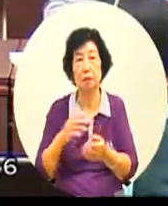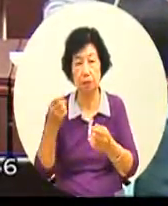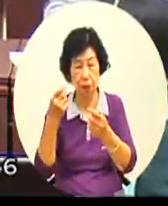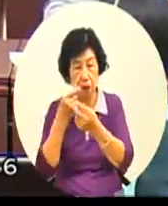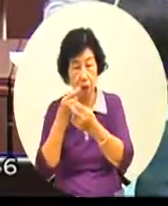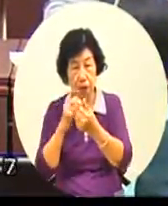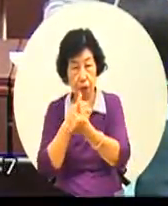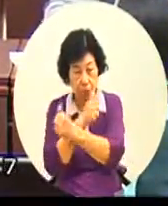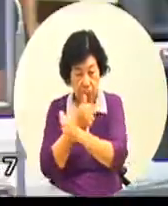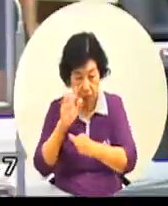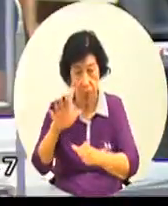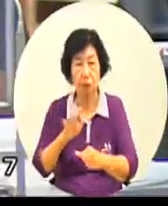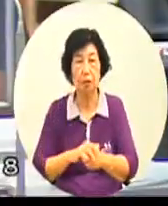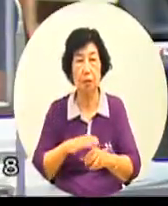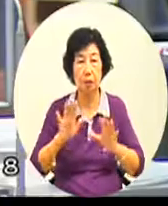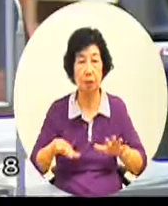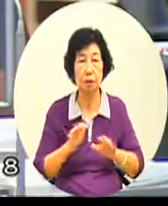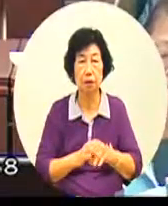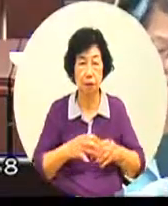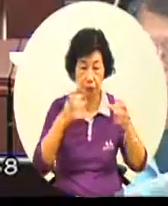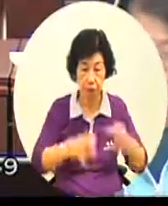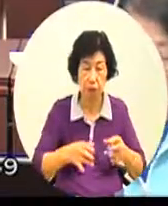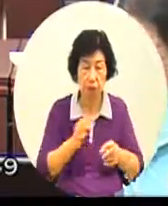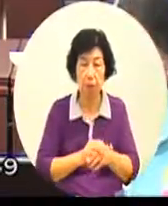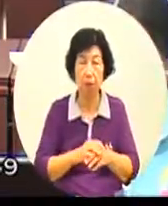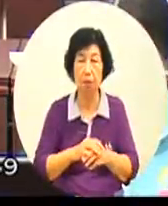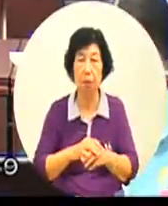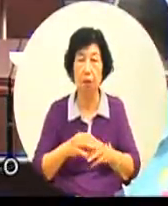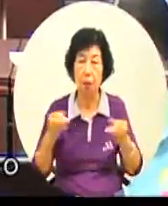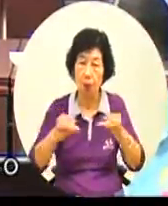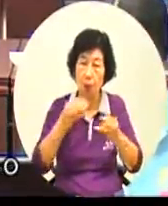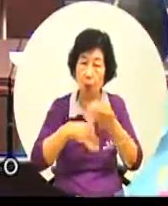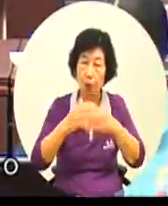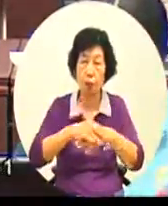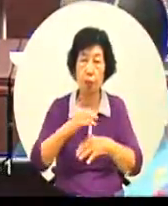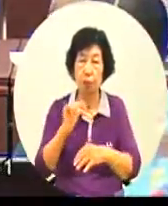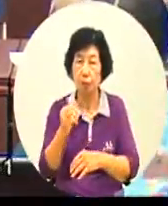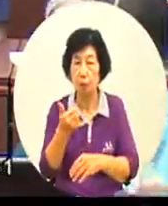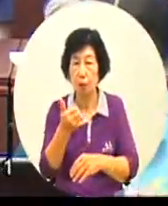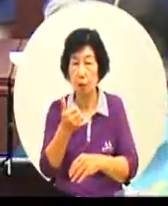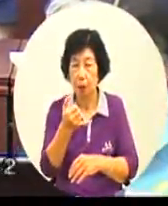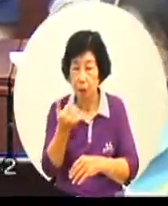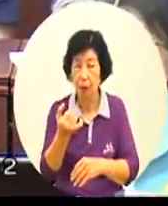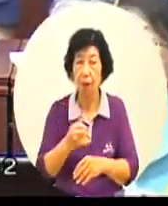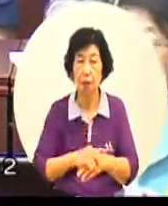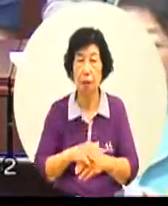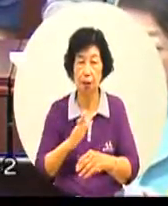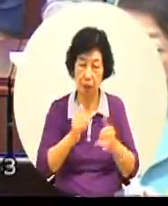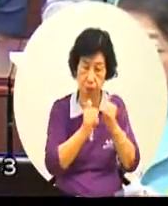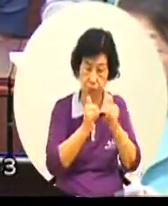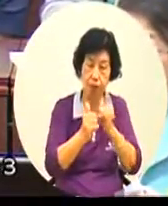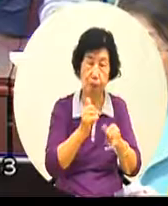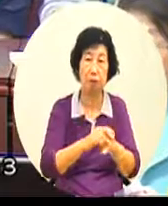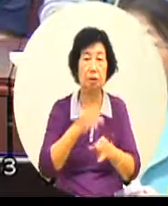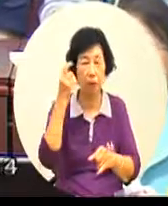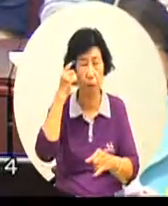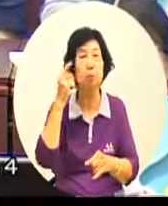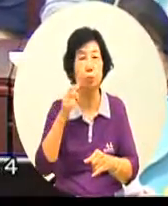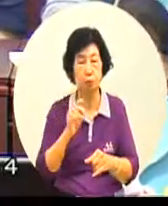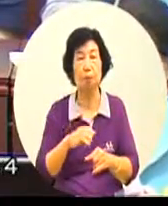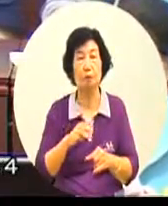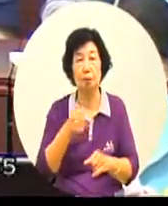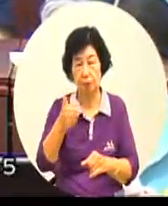前设立的成效如何？ 目前的民众的反应都蛮好的，民众的反应都蛮好，但是